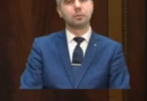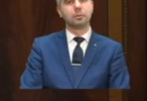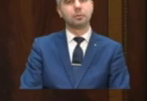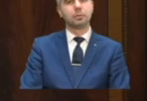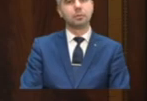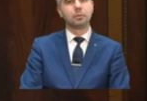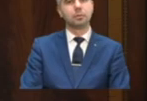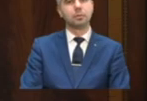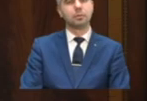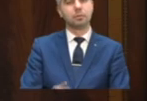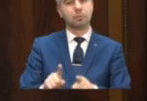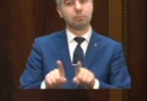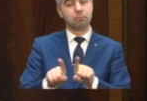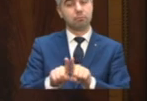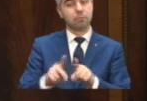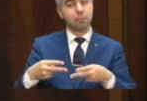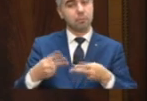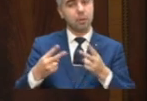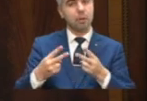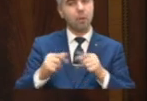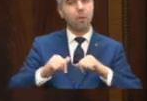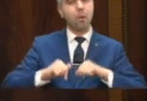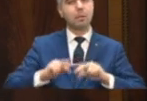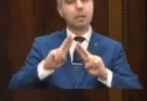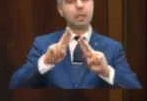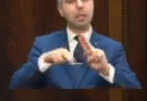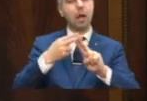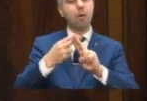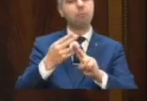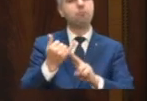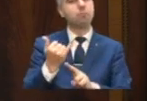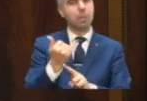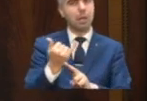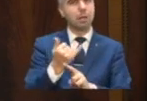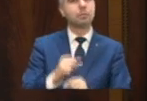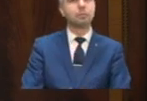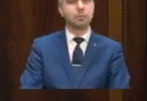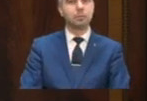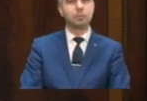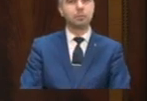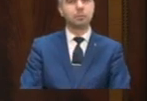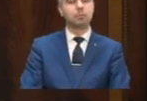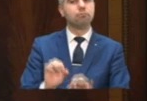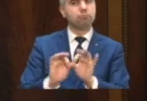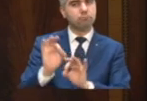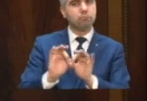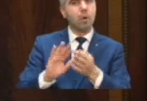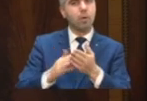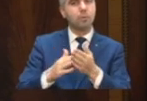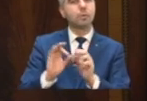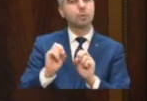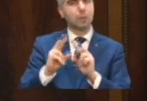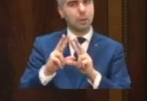حول العرض اللي قدمه السيد الوزير، وكان عرض قيم، عرض يعني تقني، عرض عنده واحد مجموعة